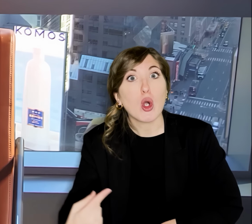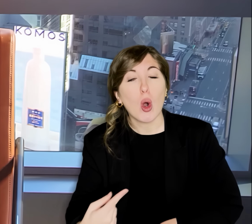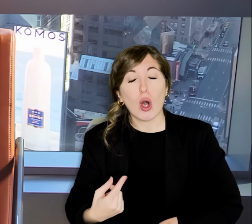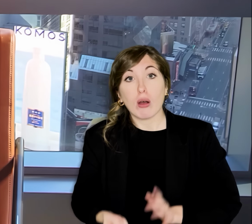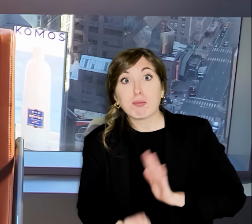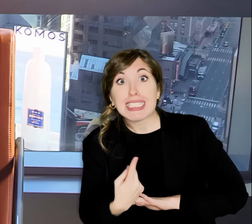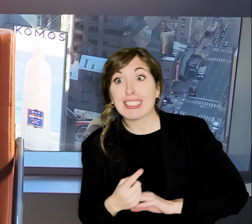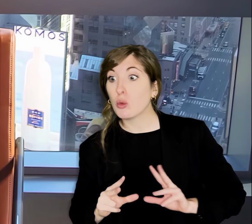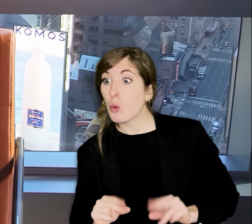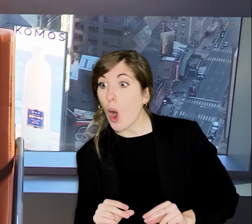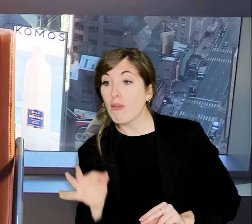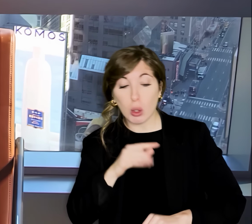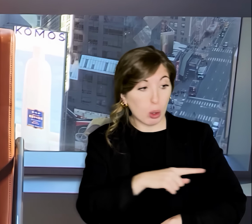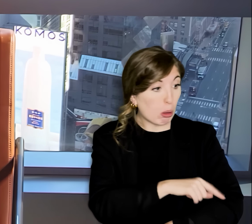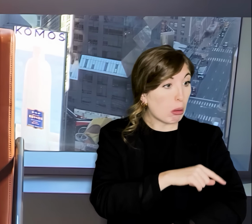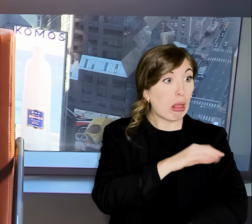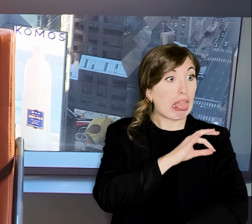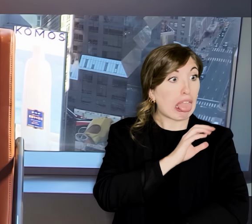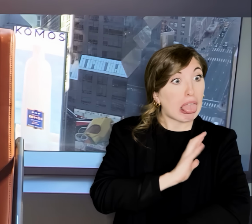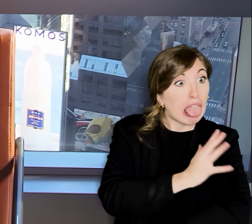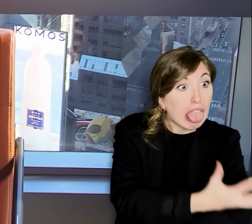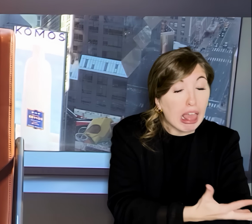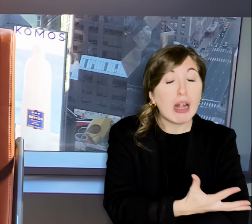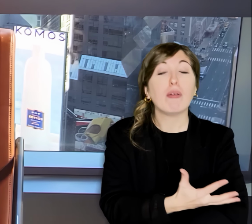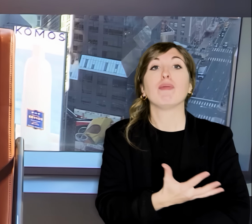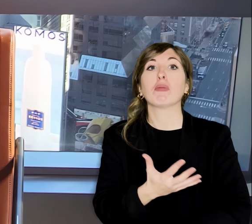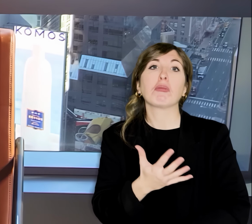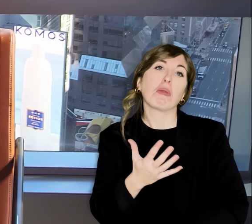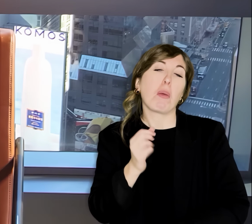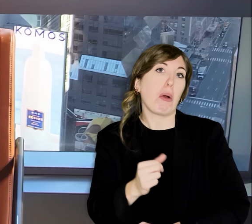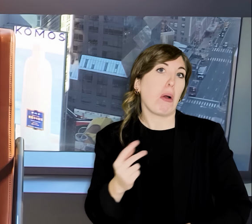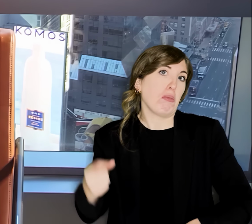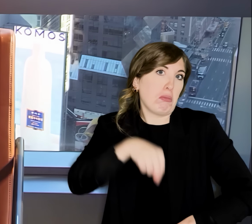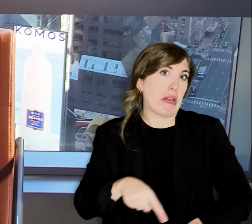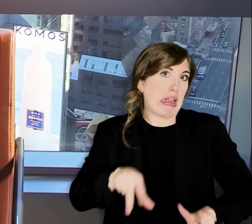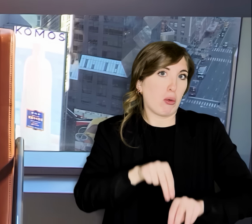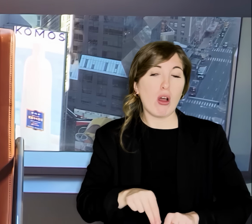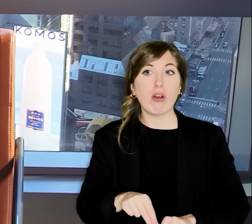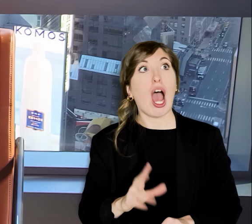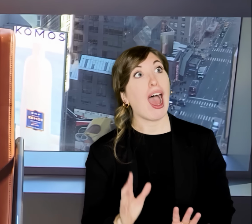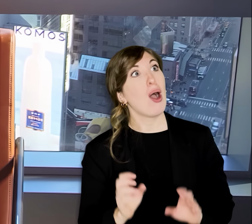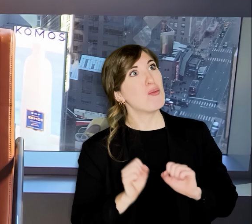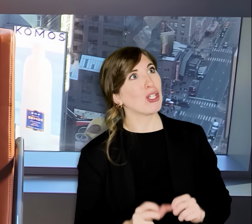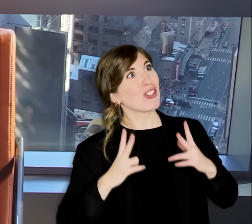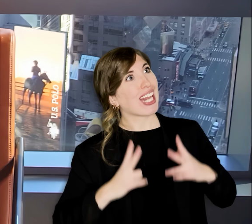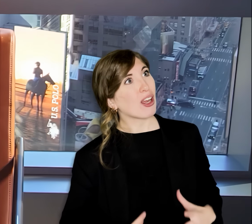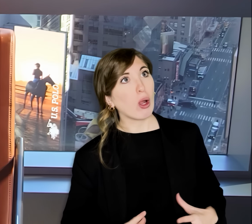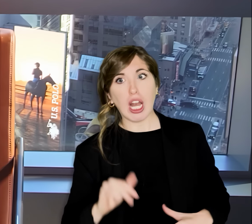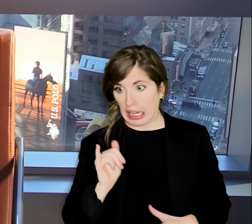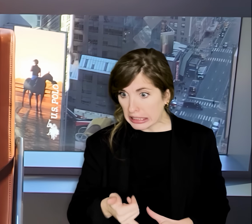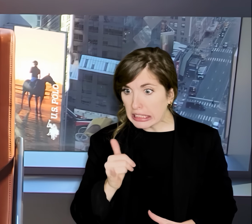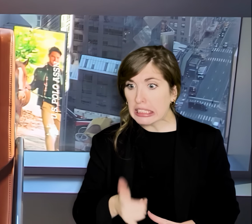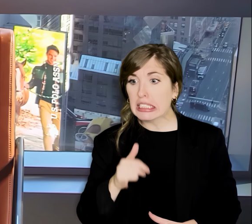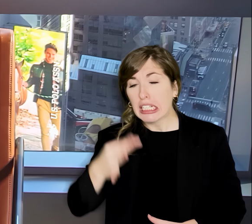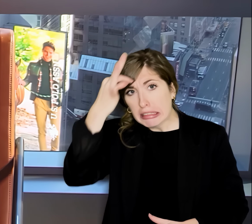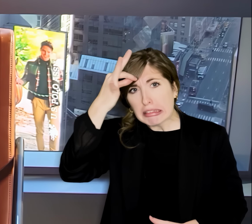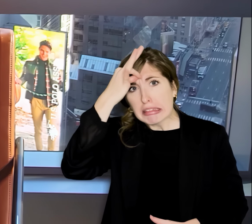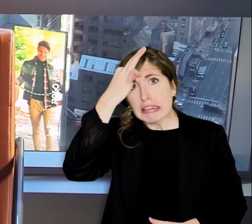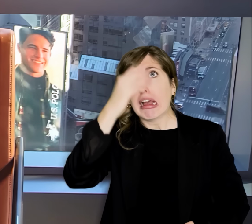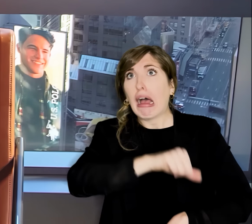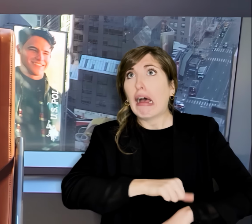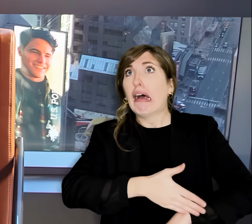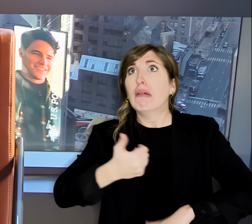comparsa di nuovi tutto qua Ah sì Allora sto più tranquilla sto più tranquillo Certo che devi stare tranquillo detto pensato Det to